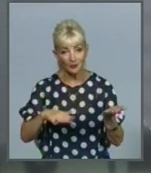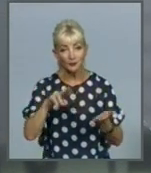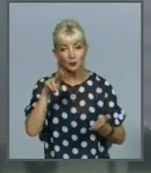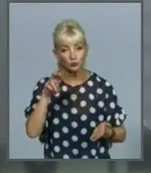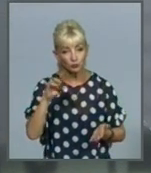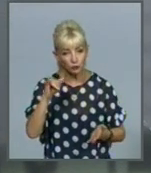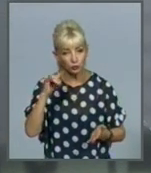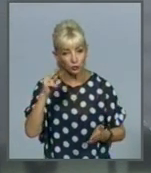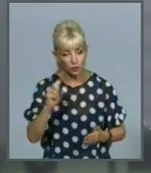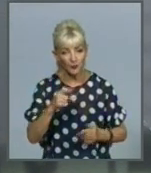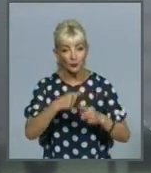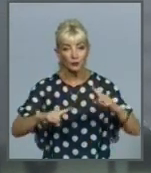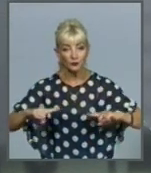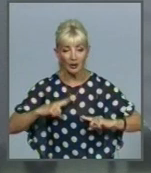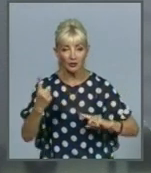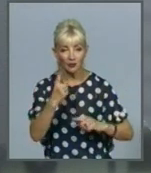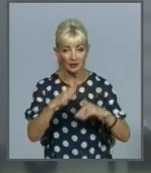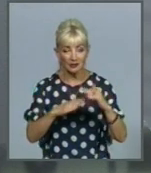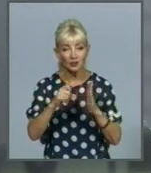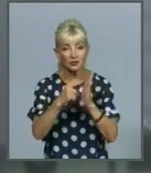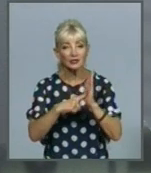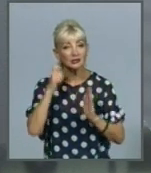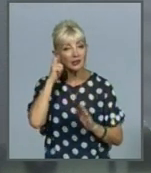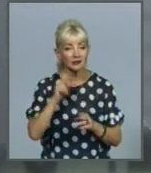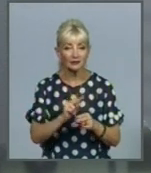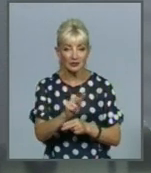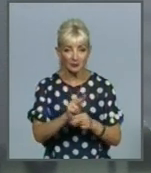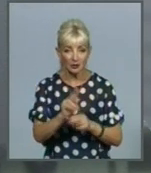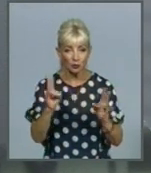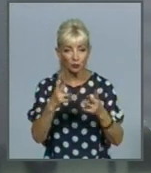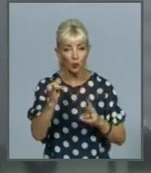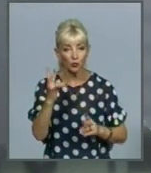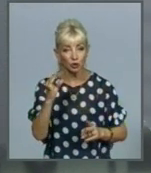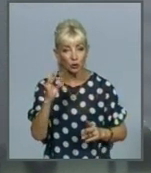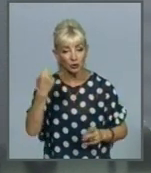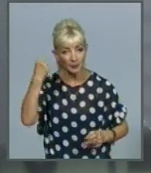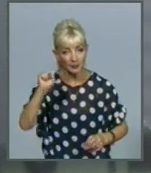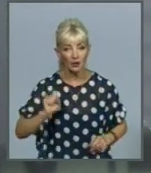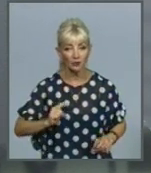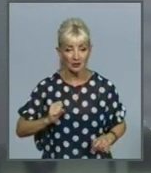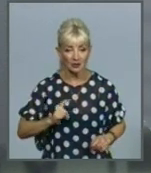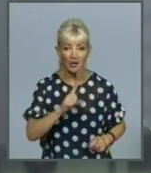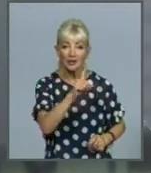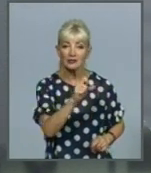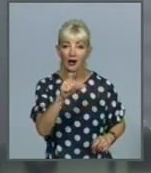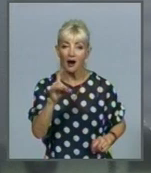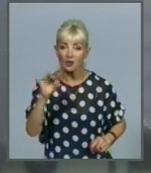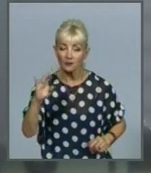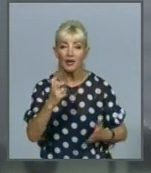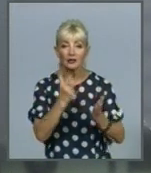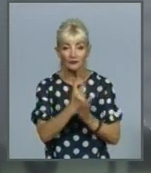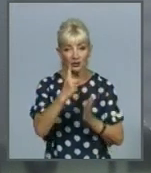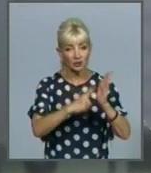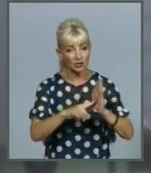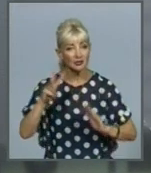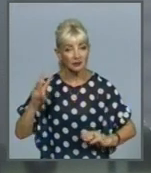В полуфинале одиночного разряда 16-летний воспитанник клуба «Уникорт» обыграл сегодня одессита Владимира Захарова